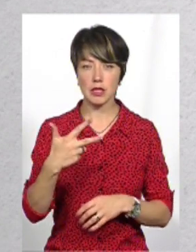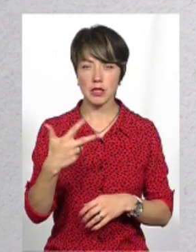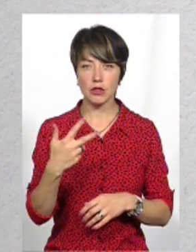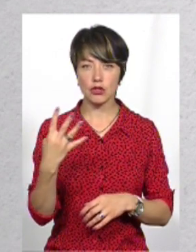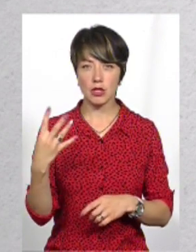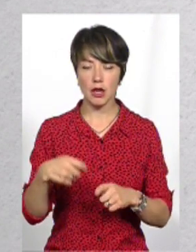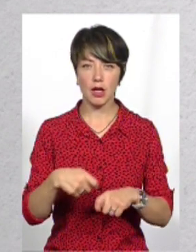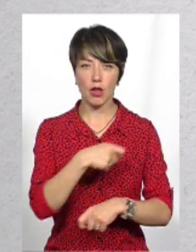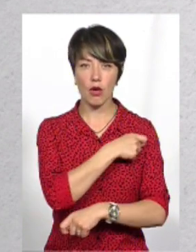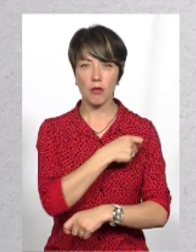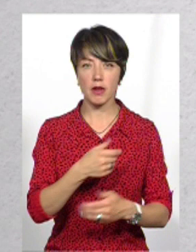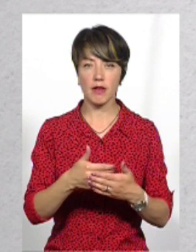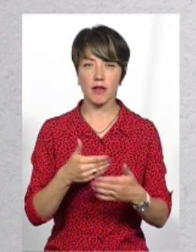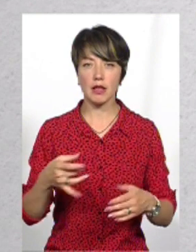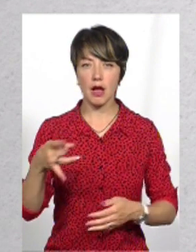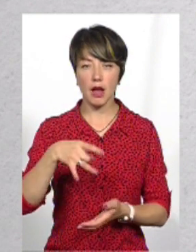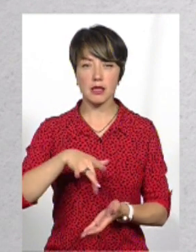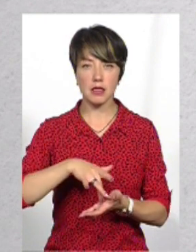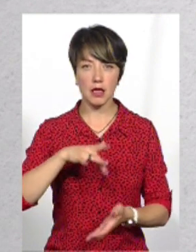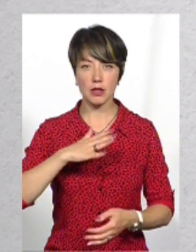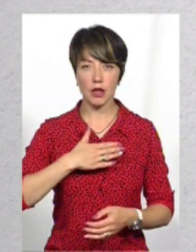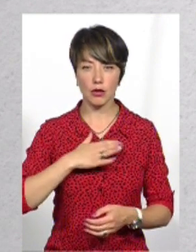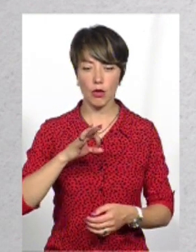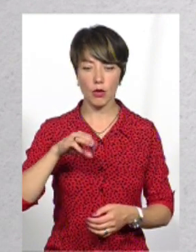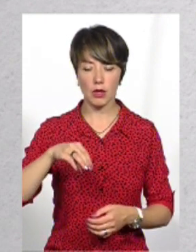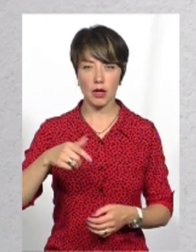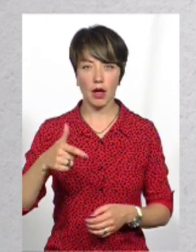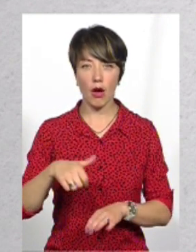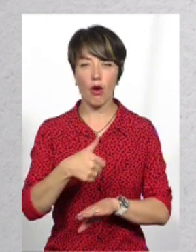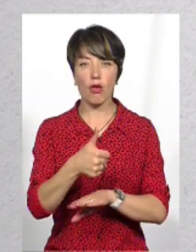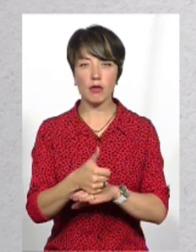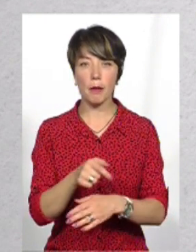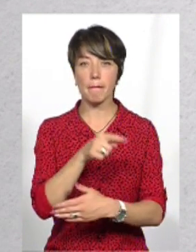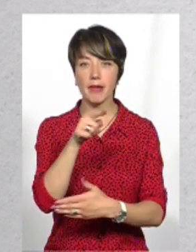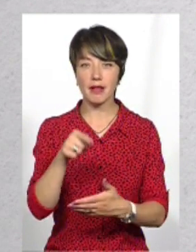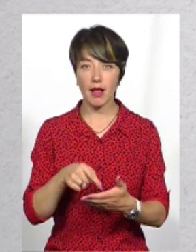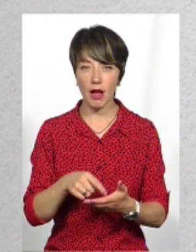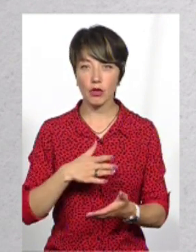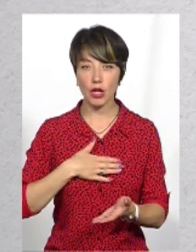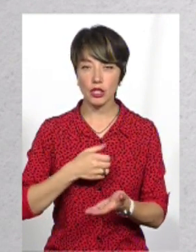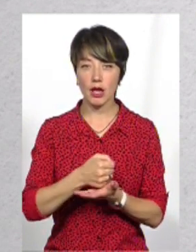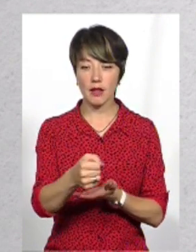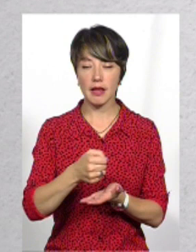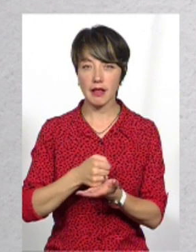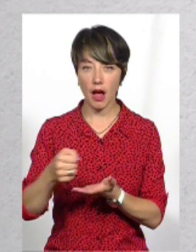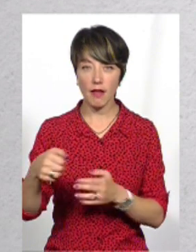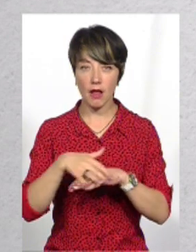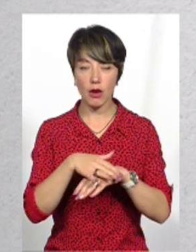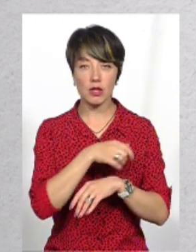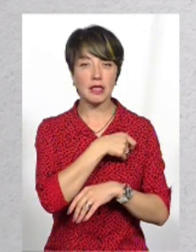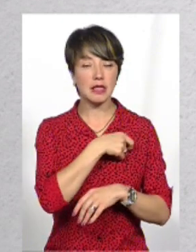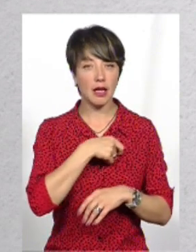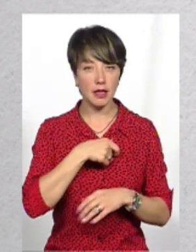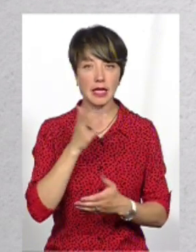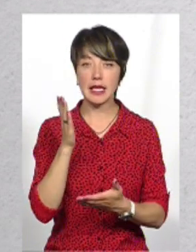34 кілометри від центру нашої ОТГ. І самим головним питанням до наших кандидатів, народні депутати до Верховної